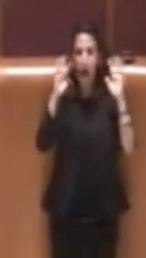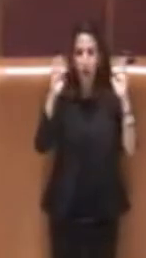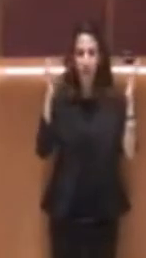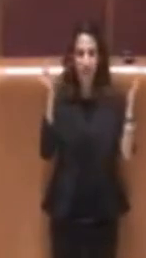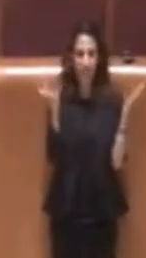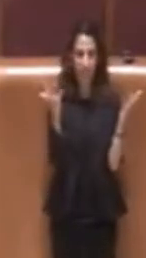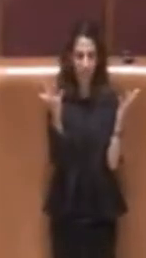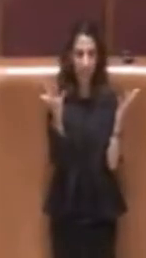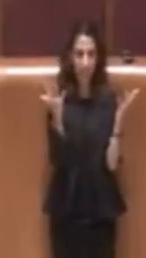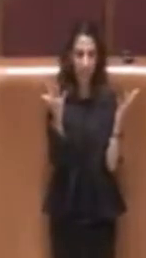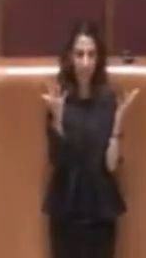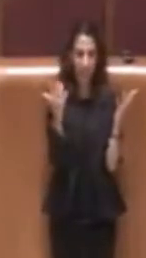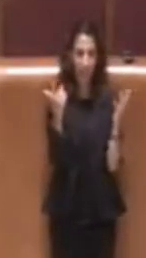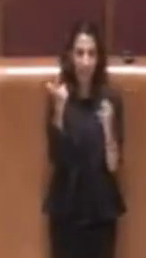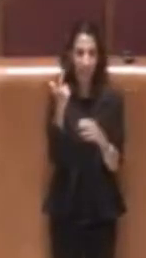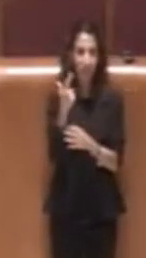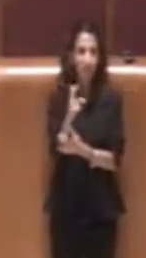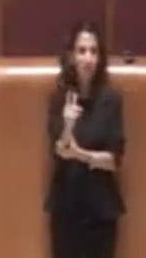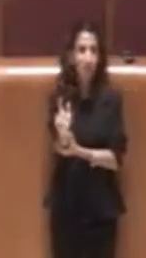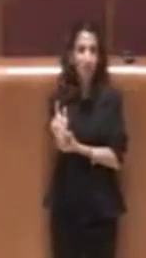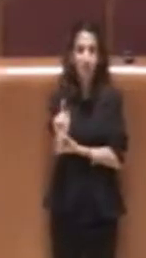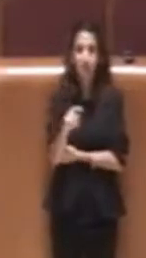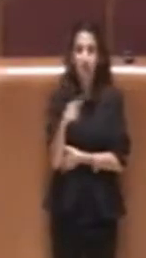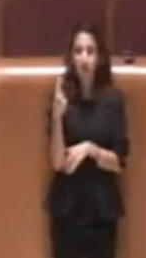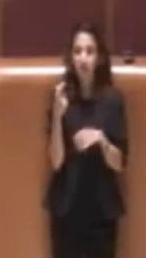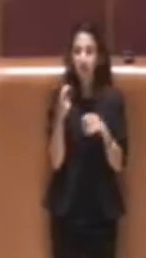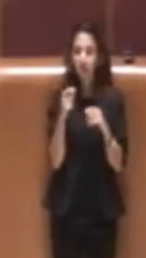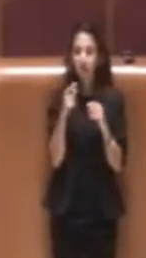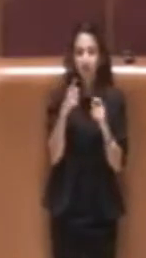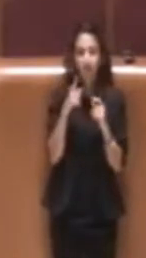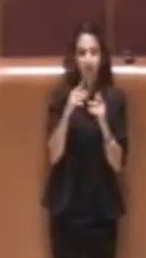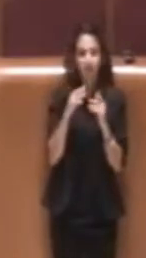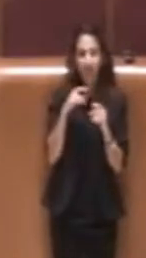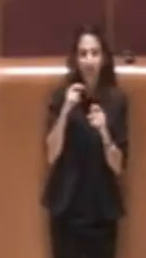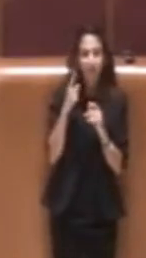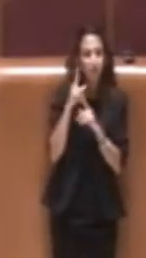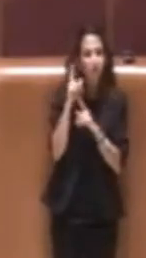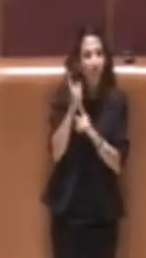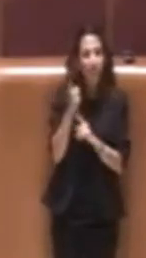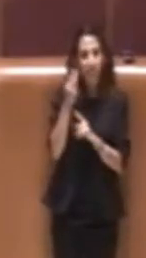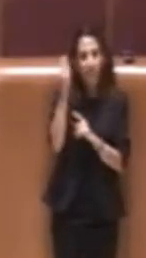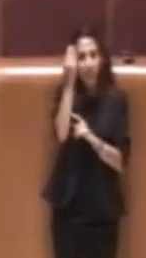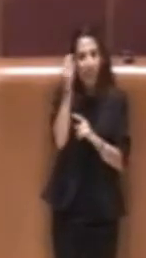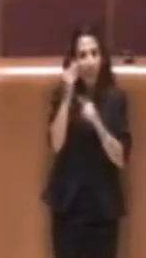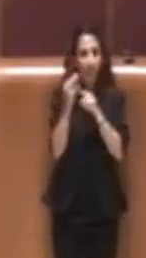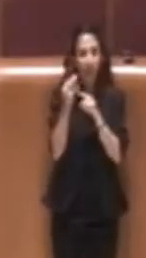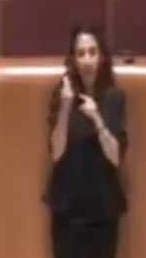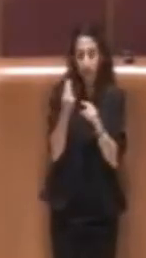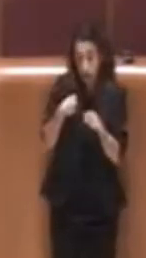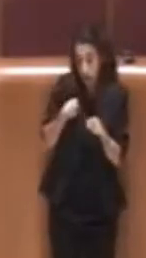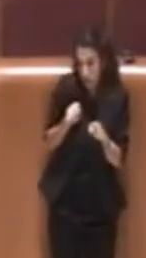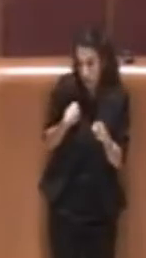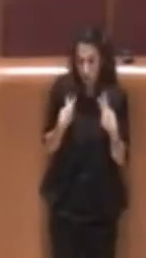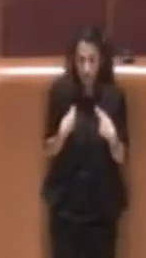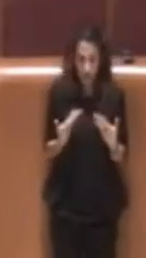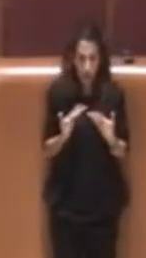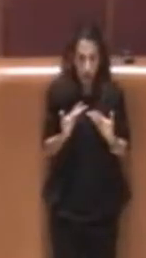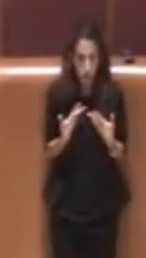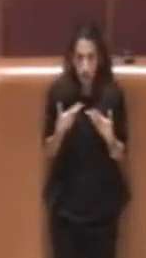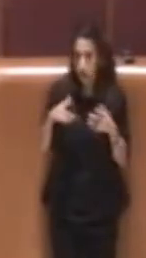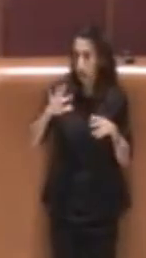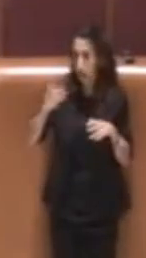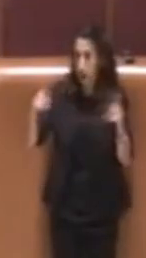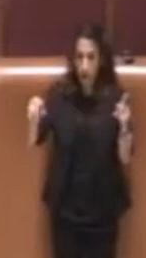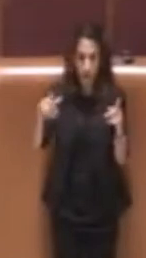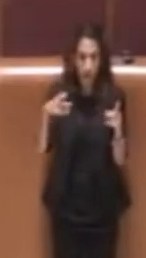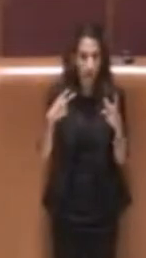qui presenti, che va oltre la nostra importanza. Noi abbiamo una vita, chi più chi meno, comunque, che è relativamente